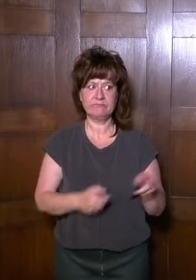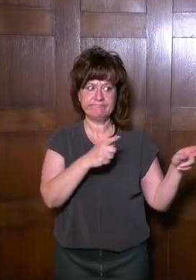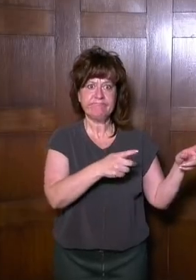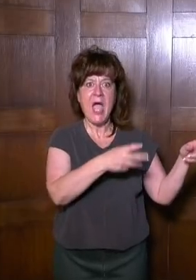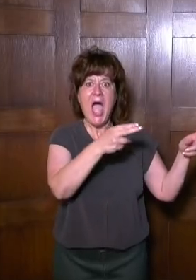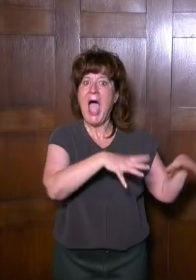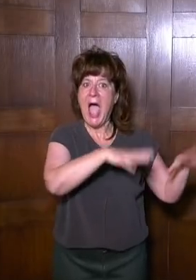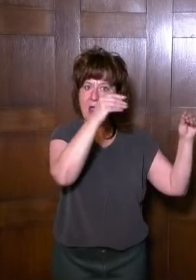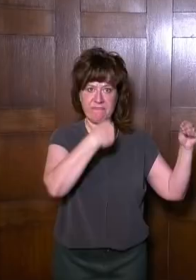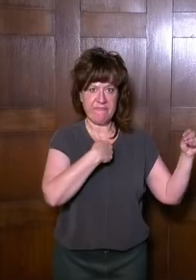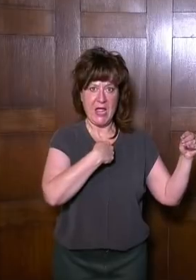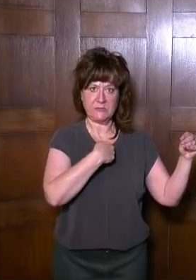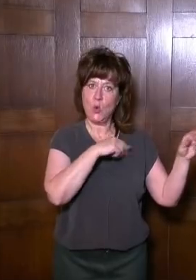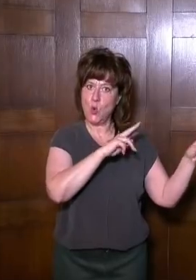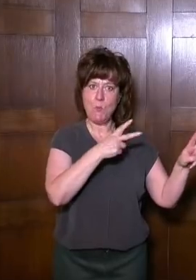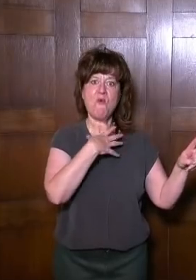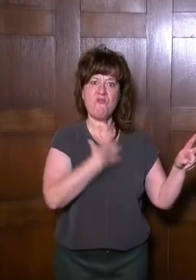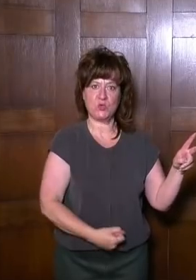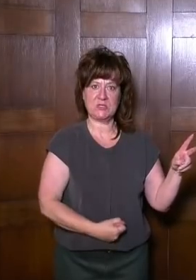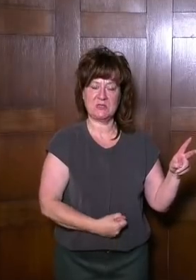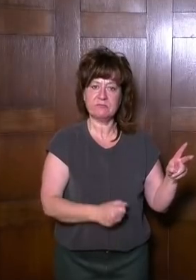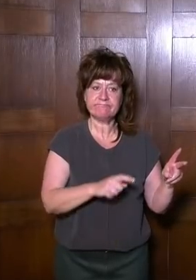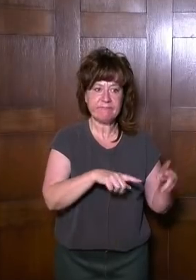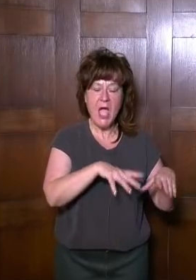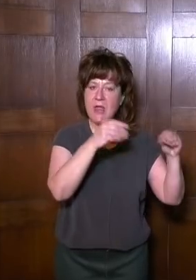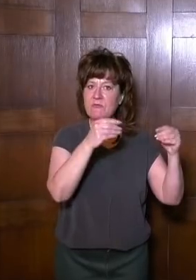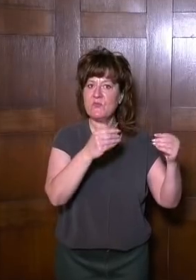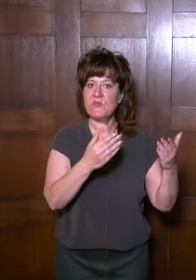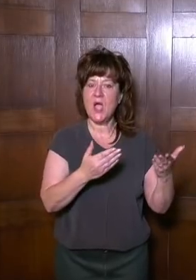Frustration. Zuerst ging das los mit